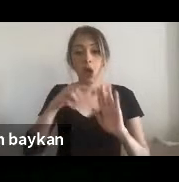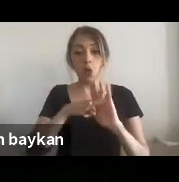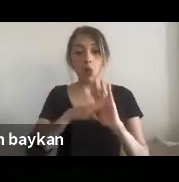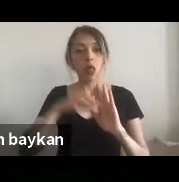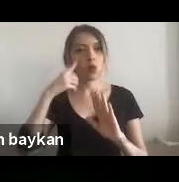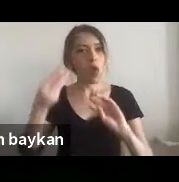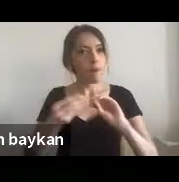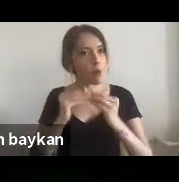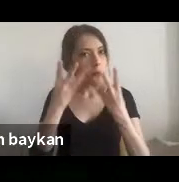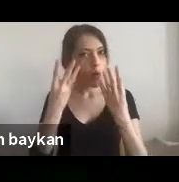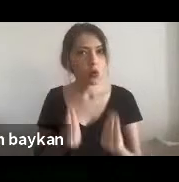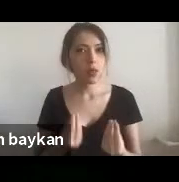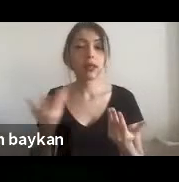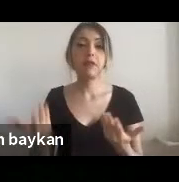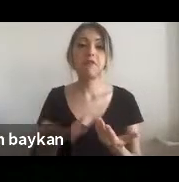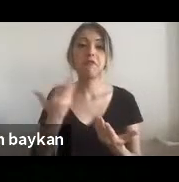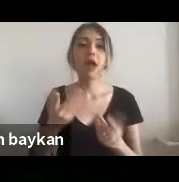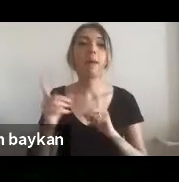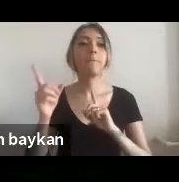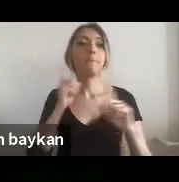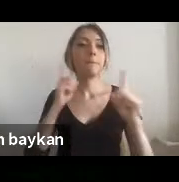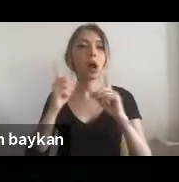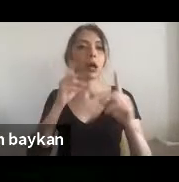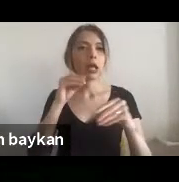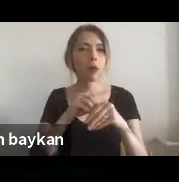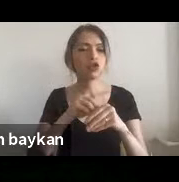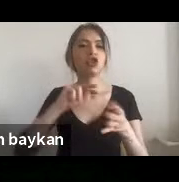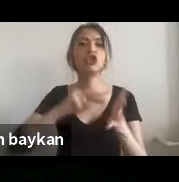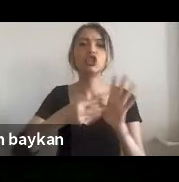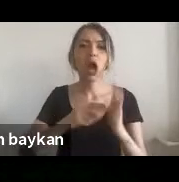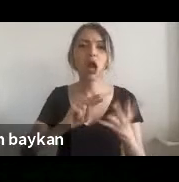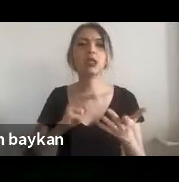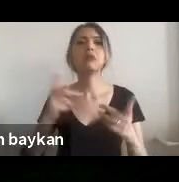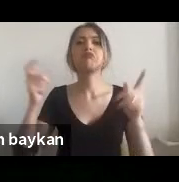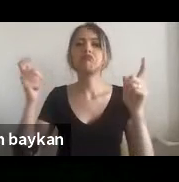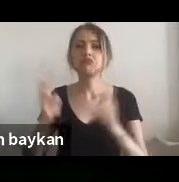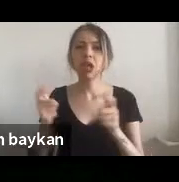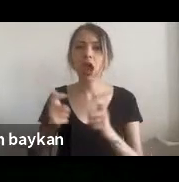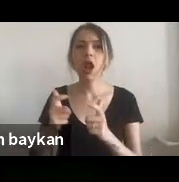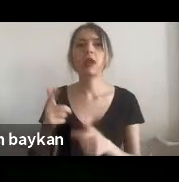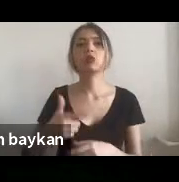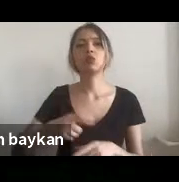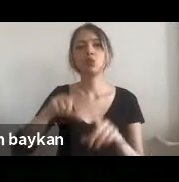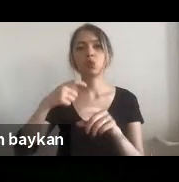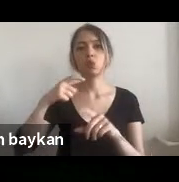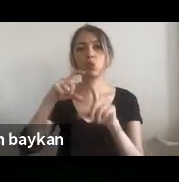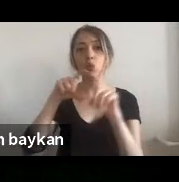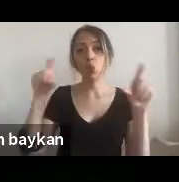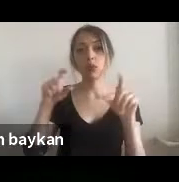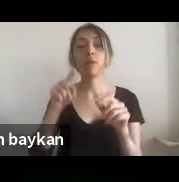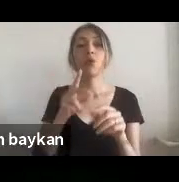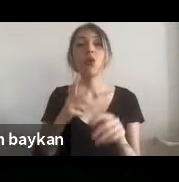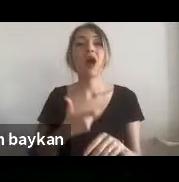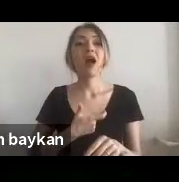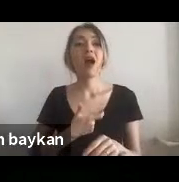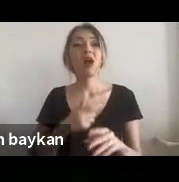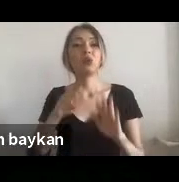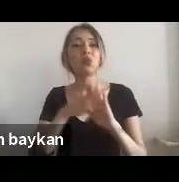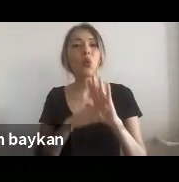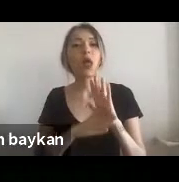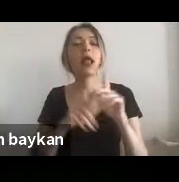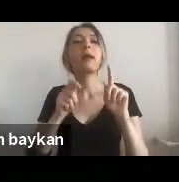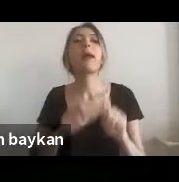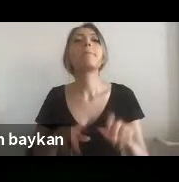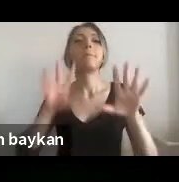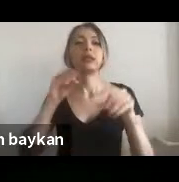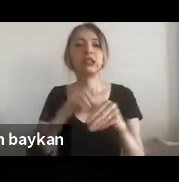olabilir. Bazen de mahkemelerin, idari makamların bu kanun kurallarını uygulamamasından